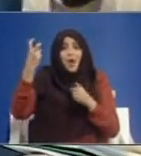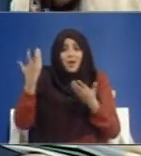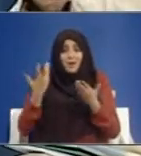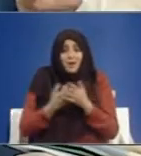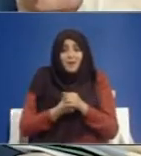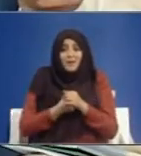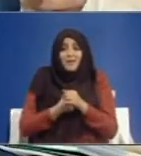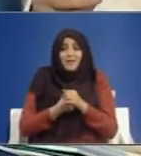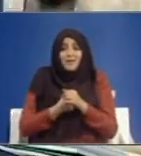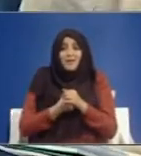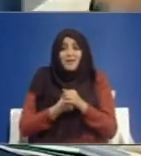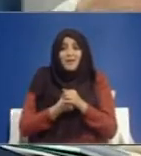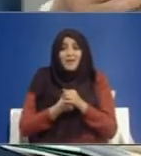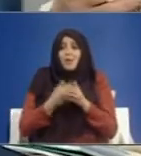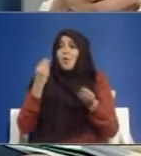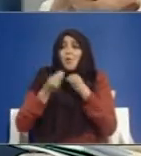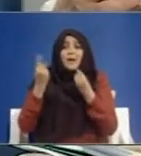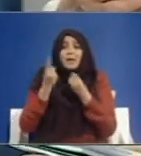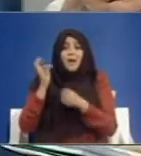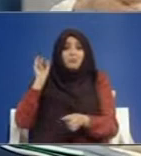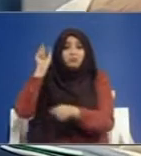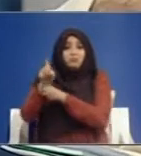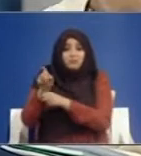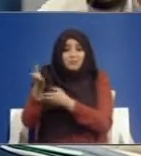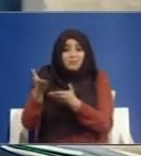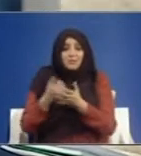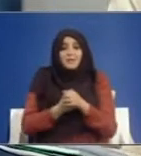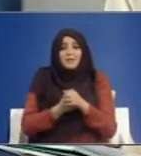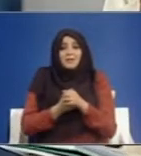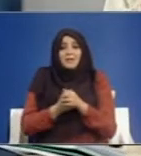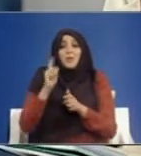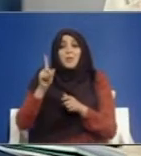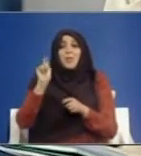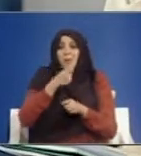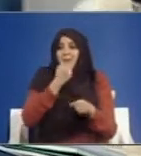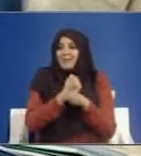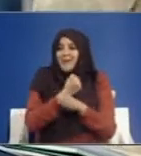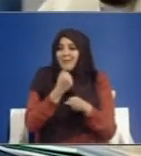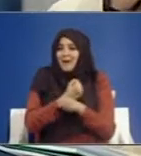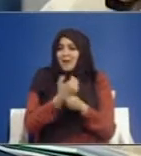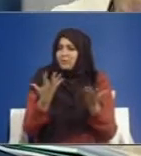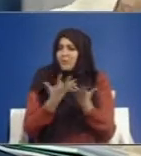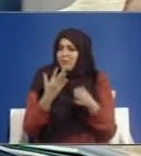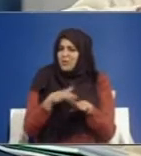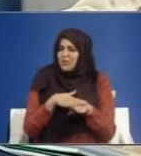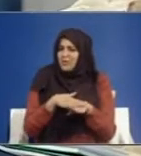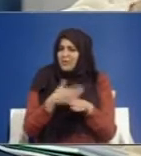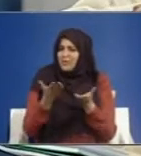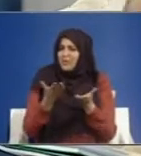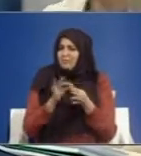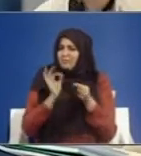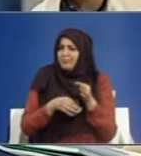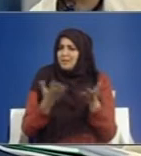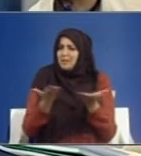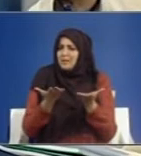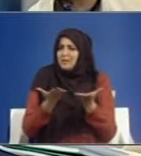يعتدي أو يعتدى عليه، فهو في ساعة العمل. كيف الآن حل هذه